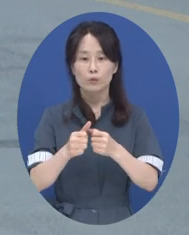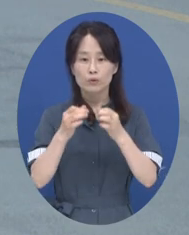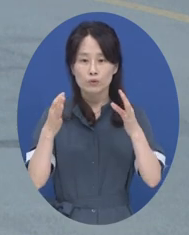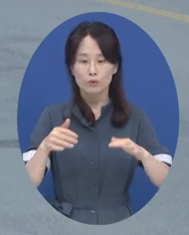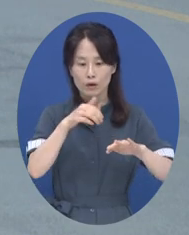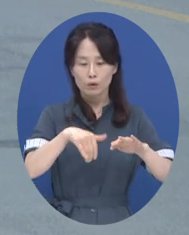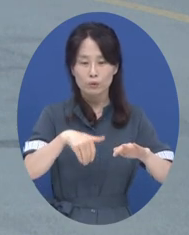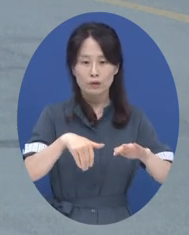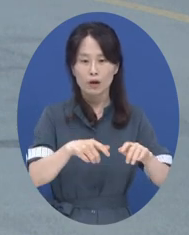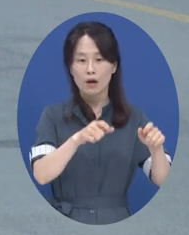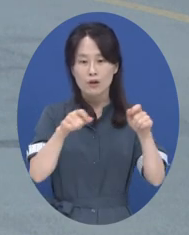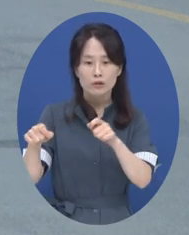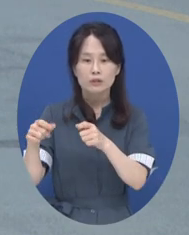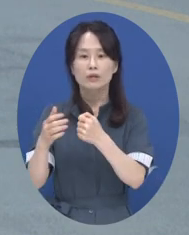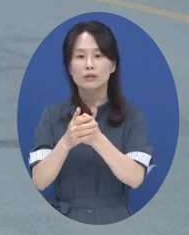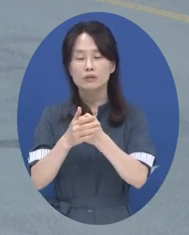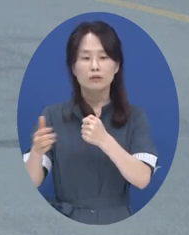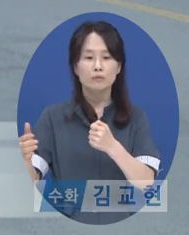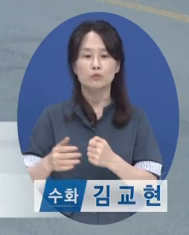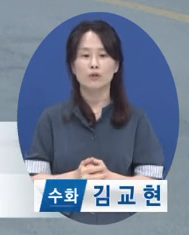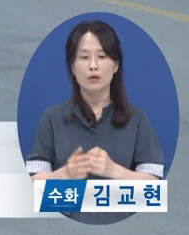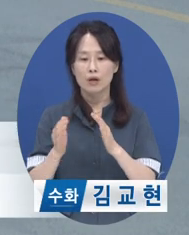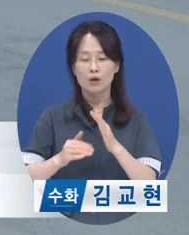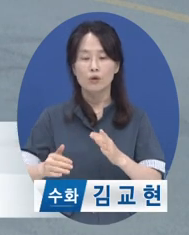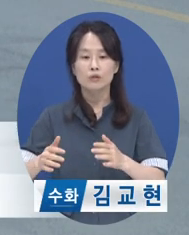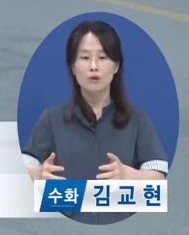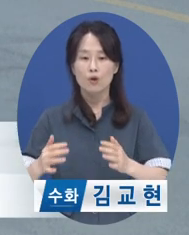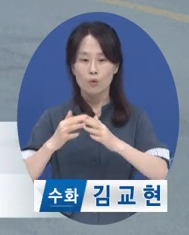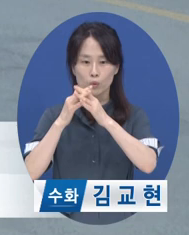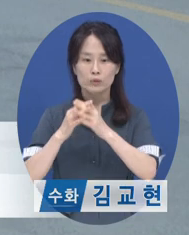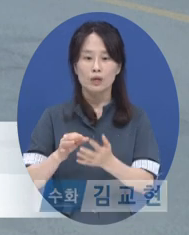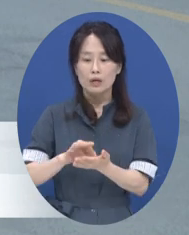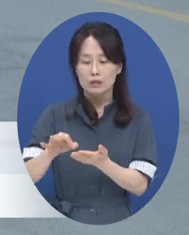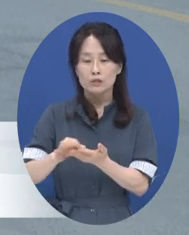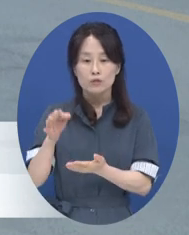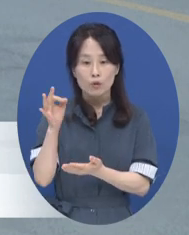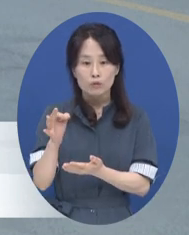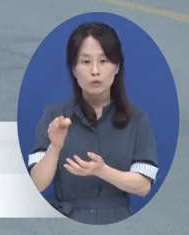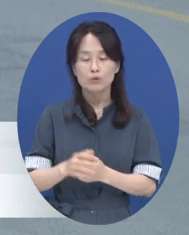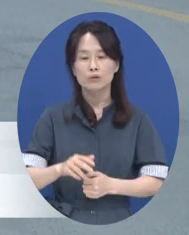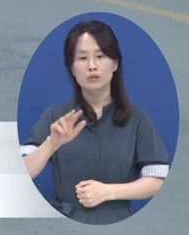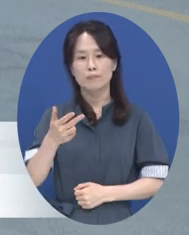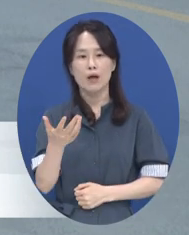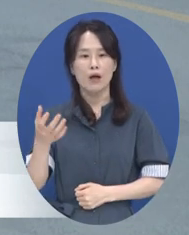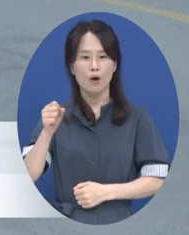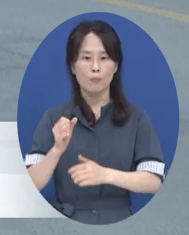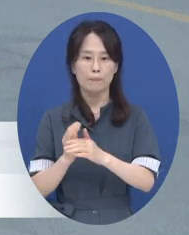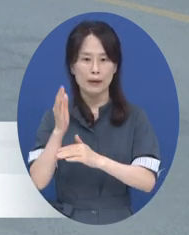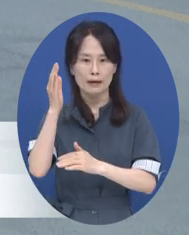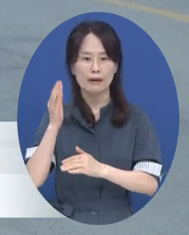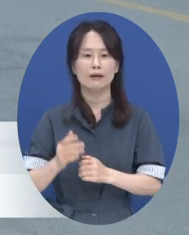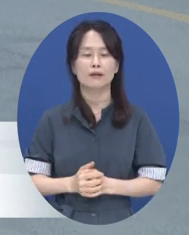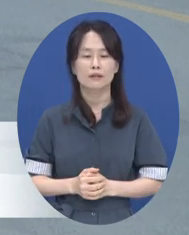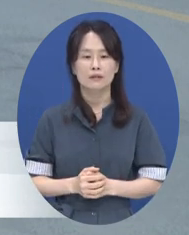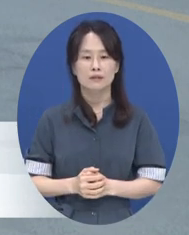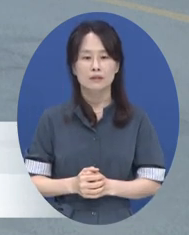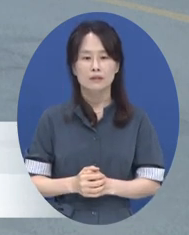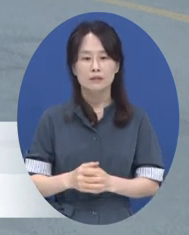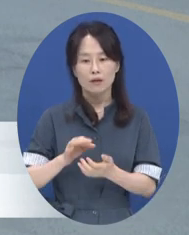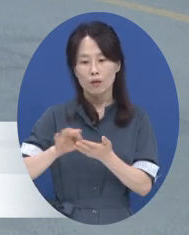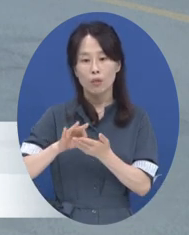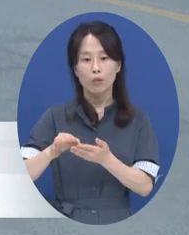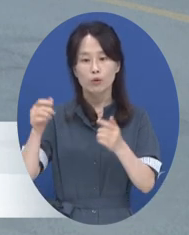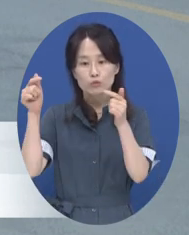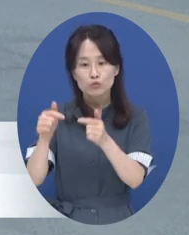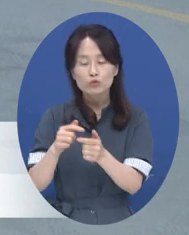최근 5년 동안 공사기간 연장 등을 이유로 공공분야 건설 공사에 지출된 간접비는 700억 원이 넘는데요. 경기도가